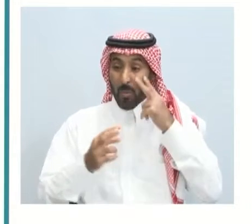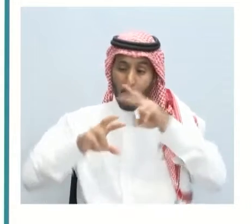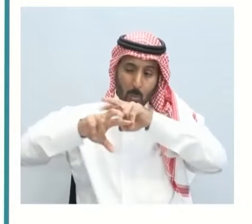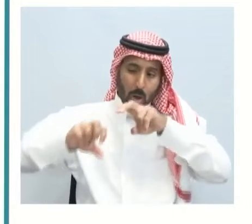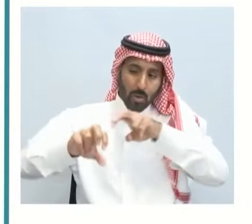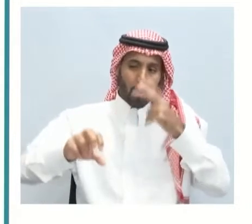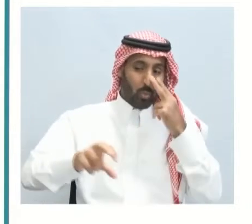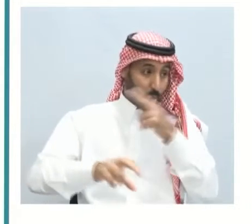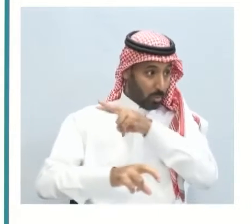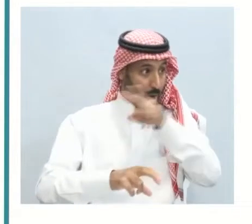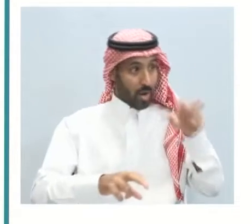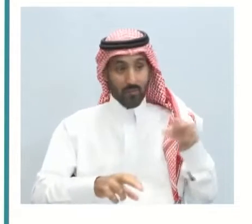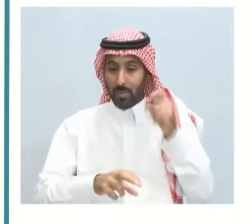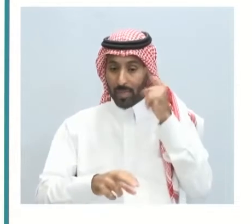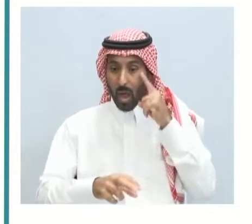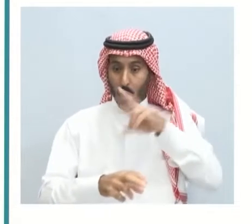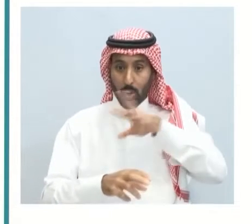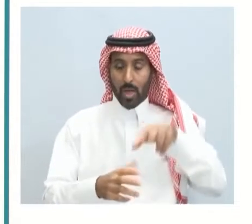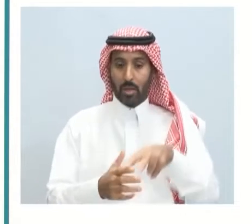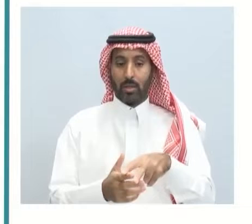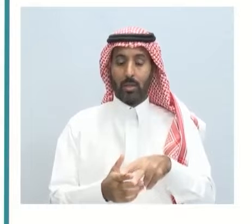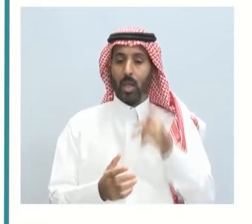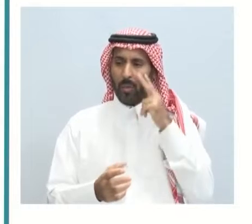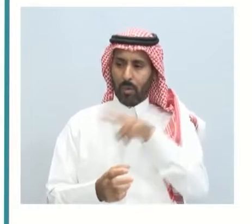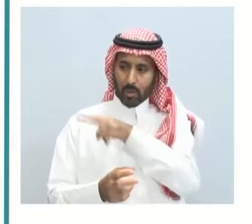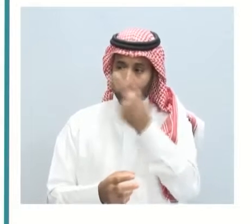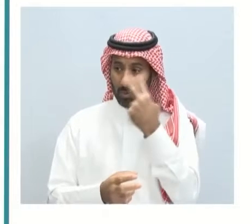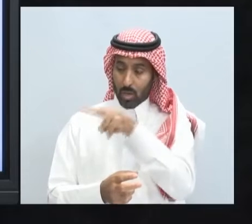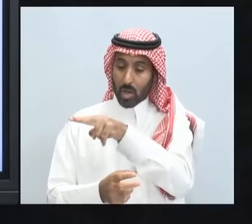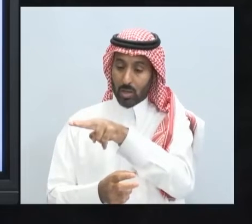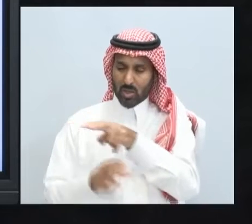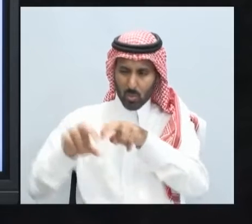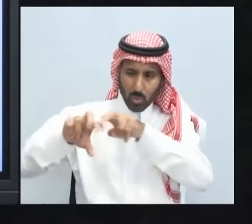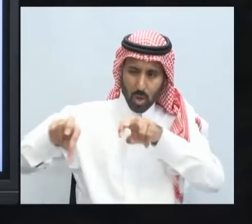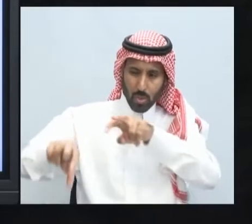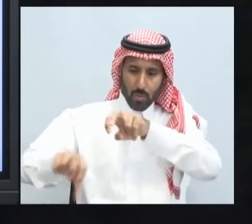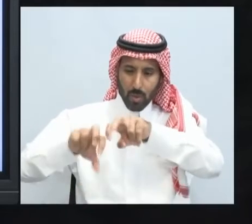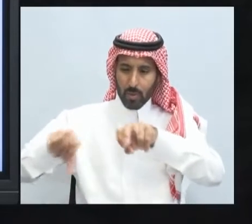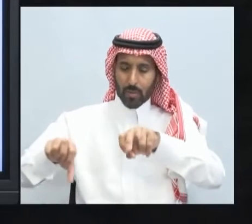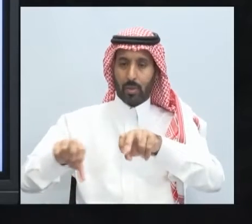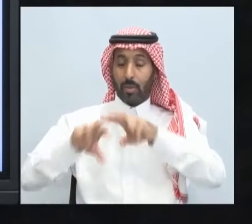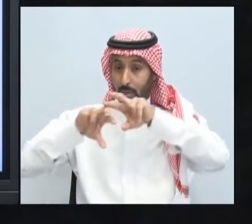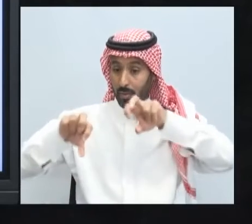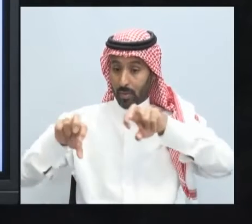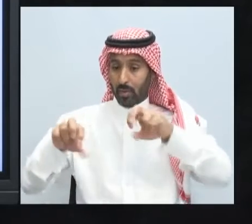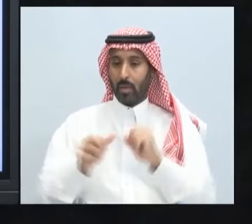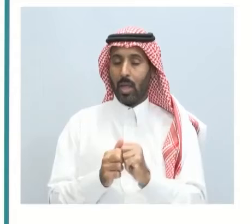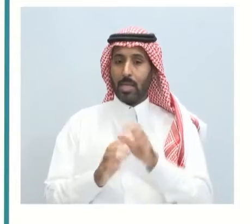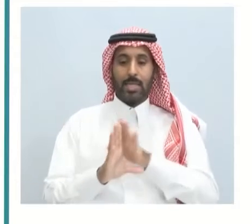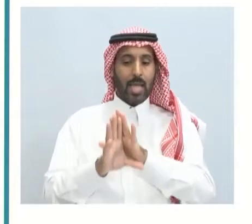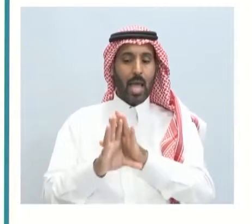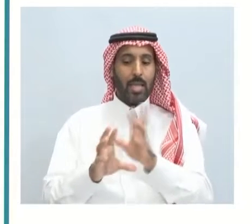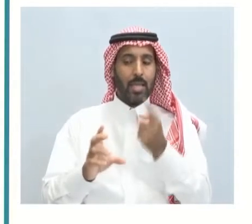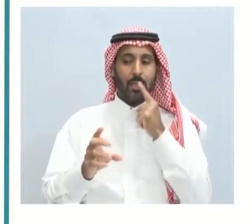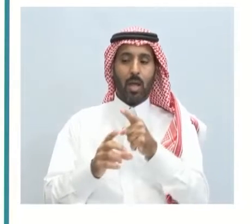ما يجري حولنا استقصاء تقصي بحث ويعيننا